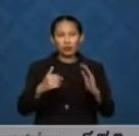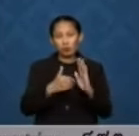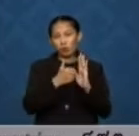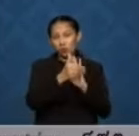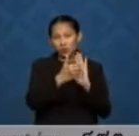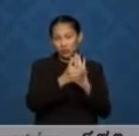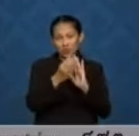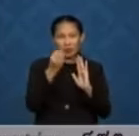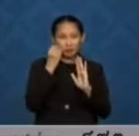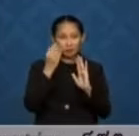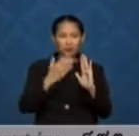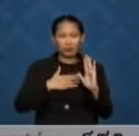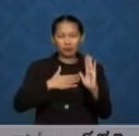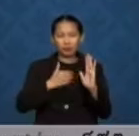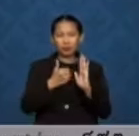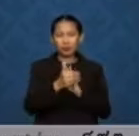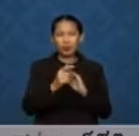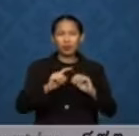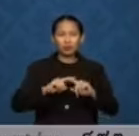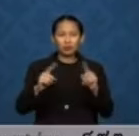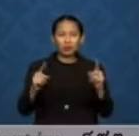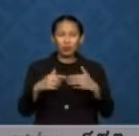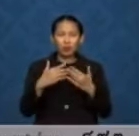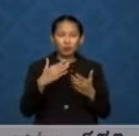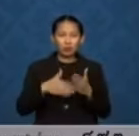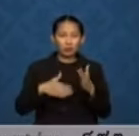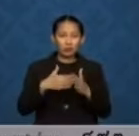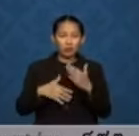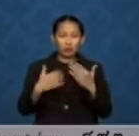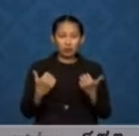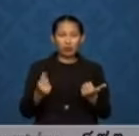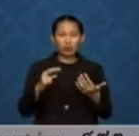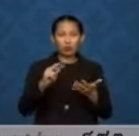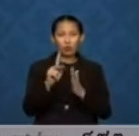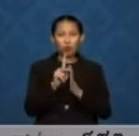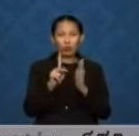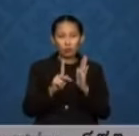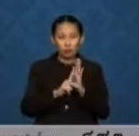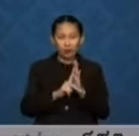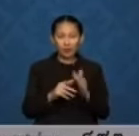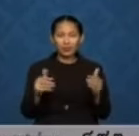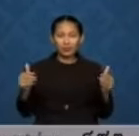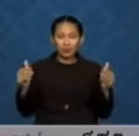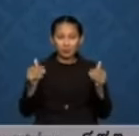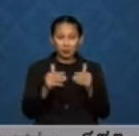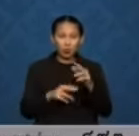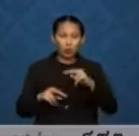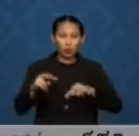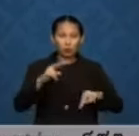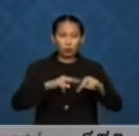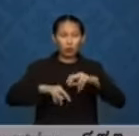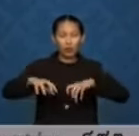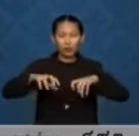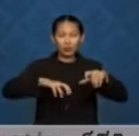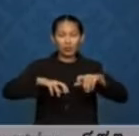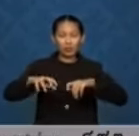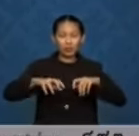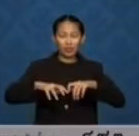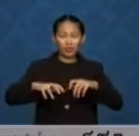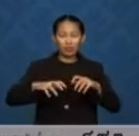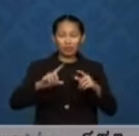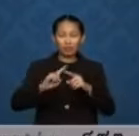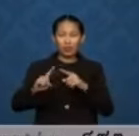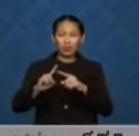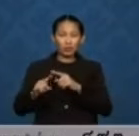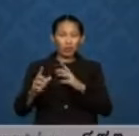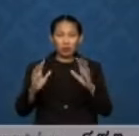านของบ้านดิฉันเองค่ะแต่อุปสรรคในวันนี้ค่ะคือยังไม่ได้มีกฎหมายเฉพาะที่สามารถควบคุมการสร้างและการประกอบธุ